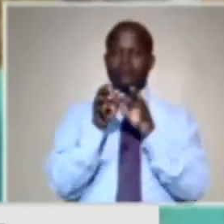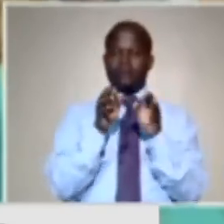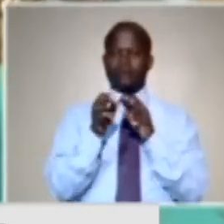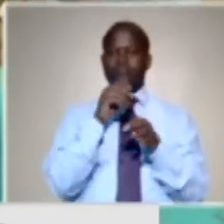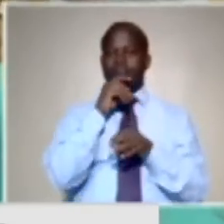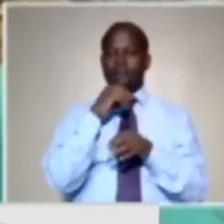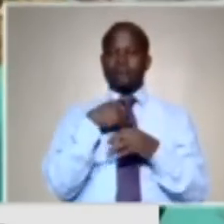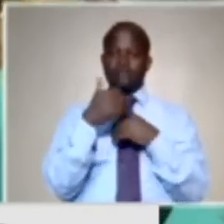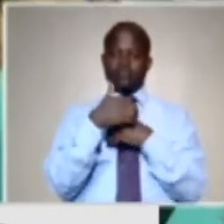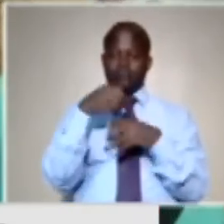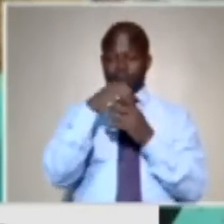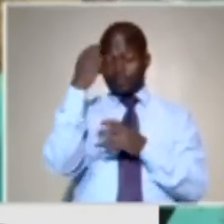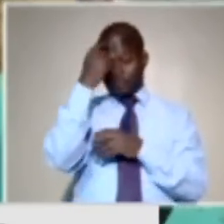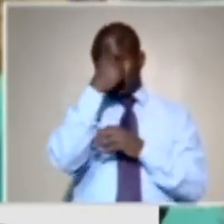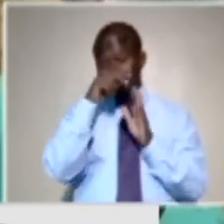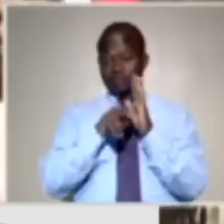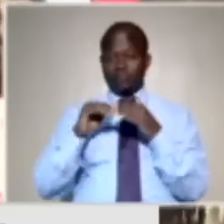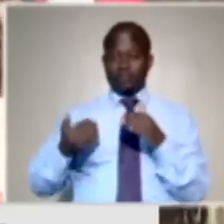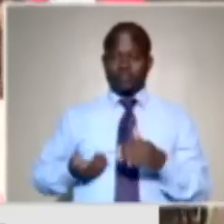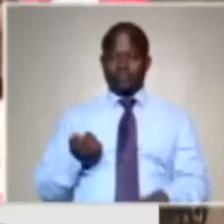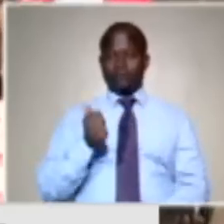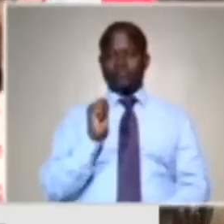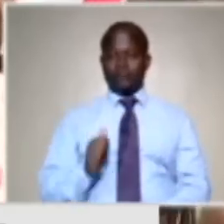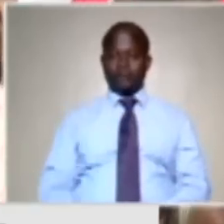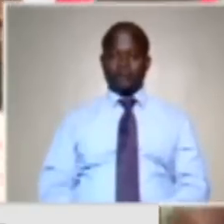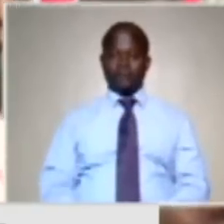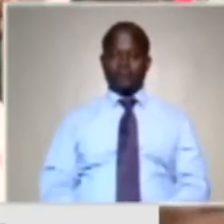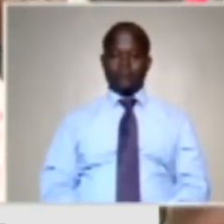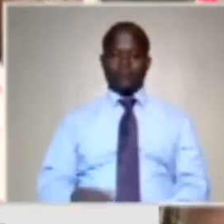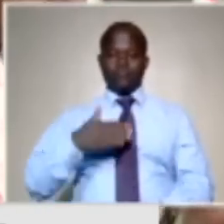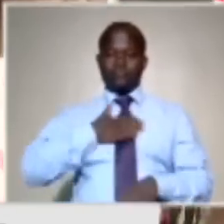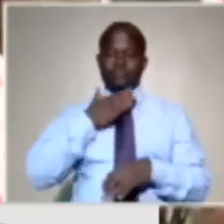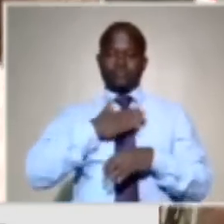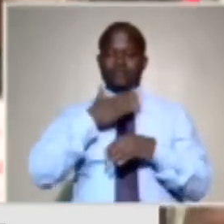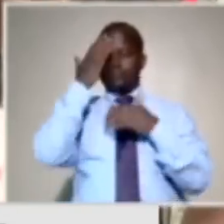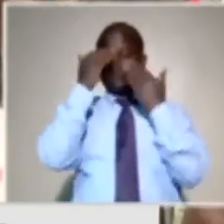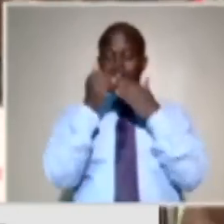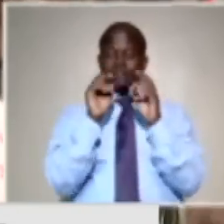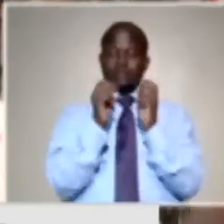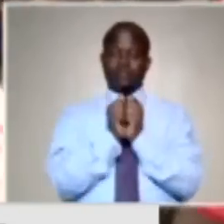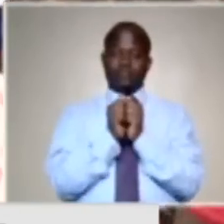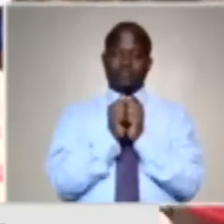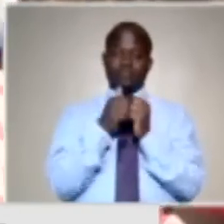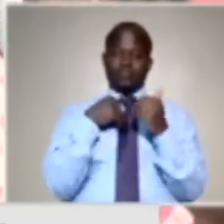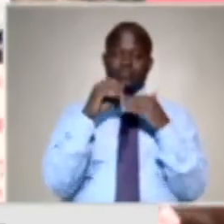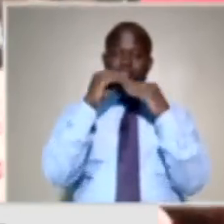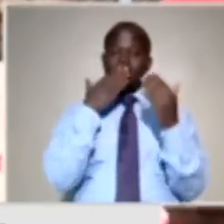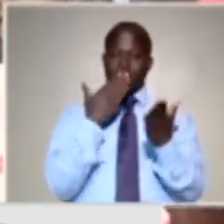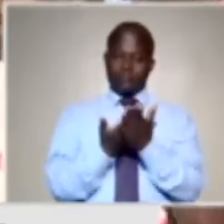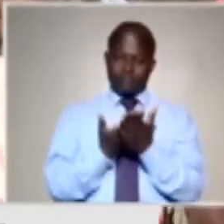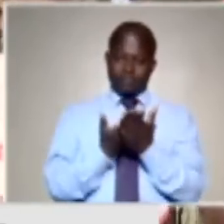n'umugabo ufite ibikomere mu maso washyinguye umugore we ndumva nishimye bitewe n'uko burya dufite ubuyobozi